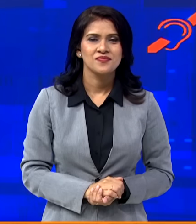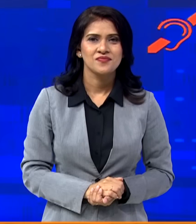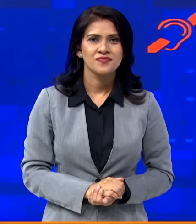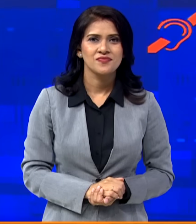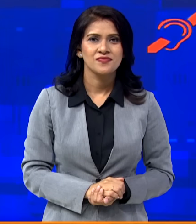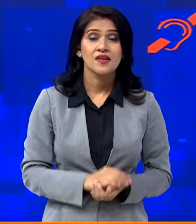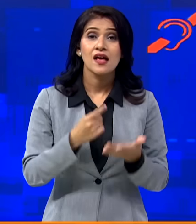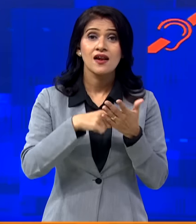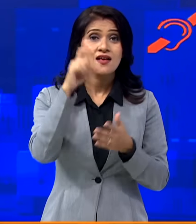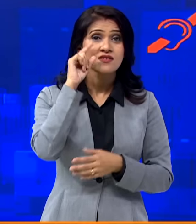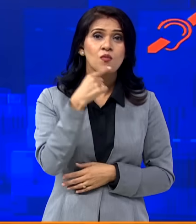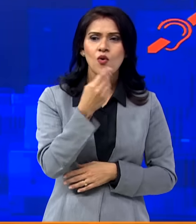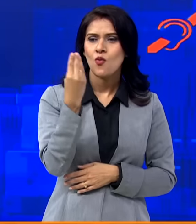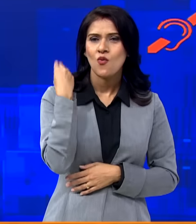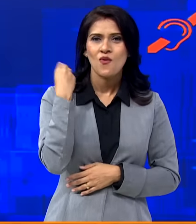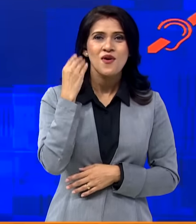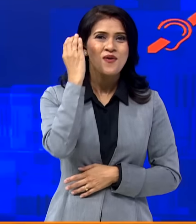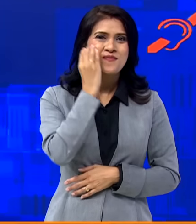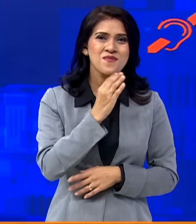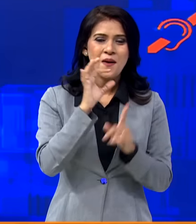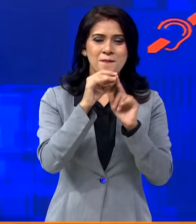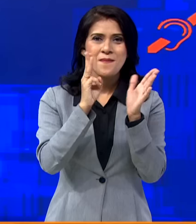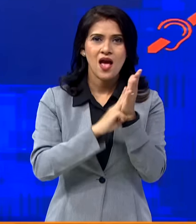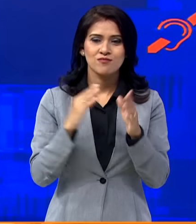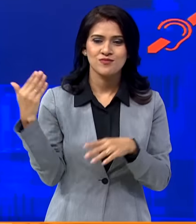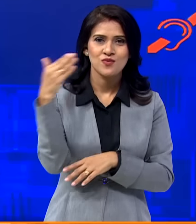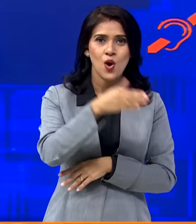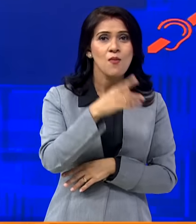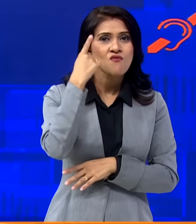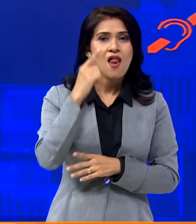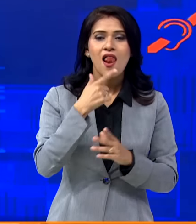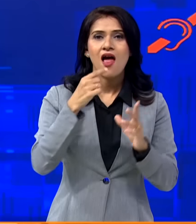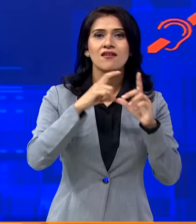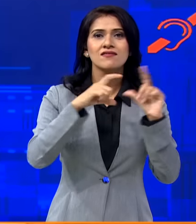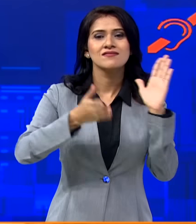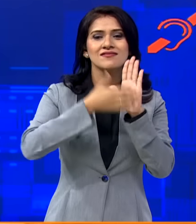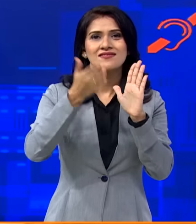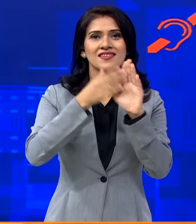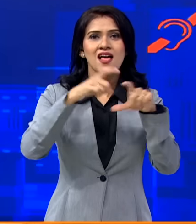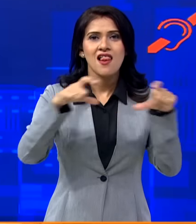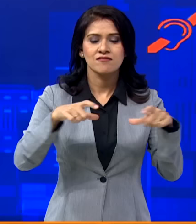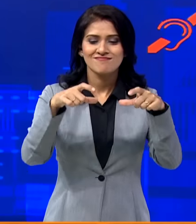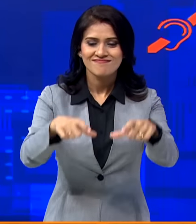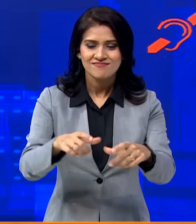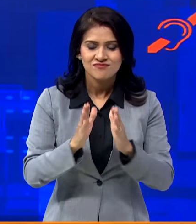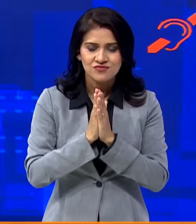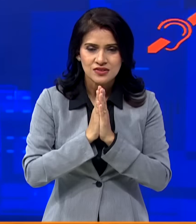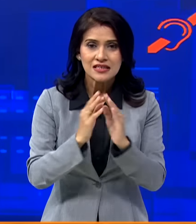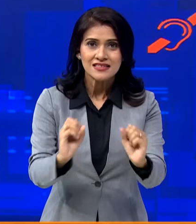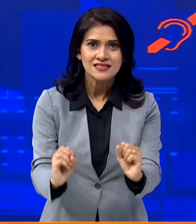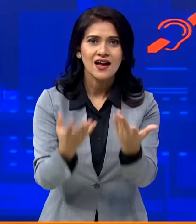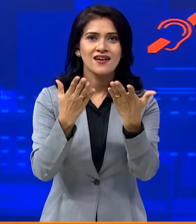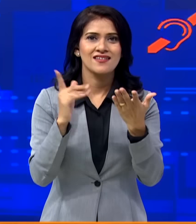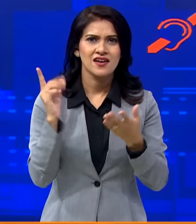प्रधानमंत्री नरेंद्र मोदी को बुलाया शिलान्यास के लिए और किसे बुलाता अरे आप